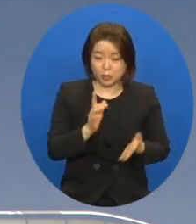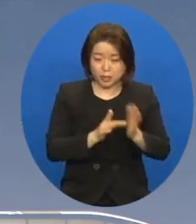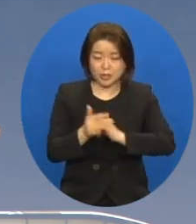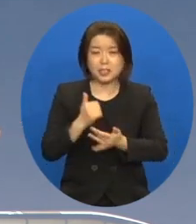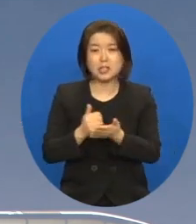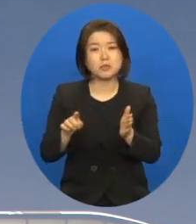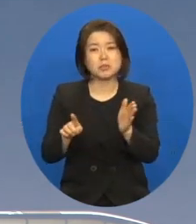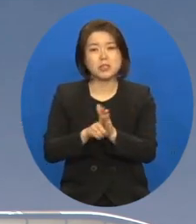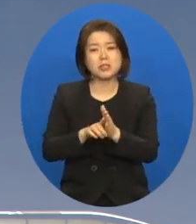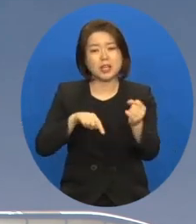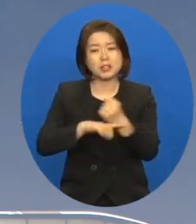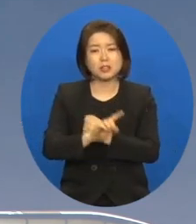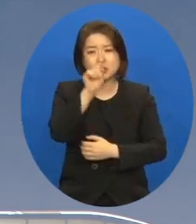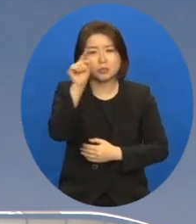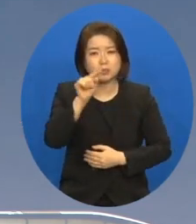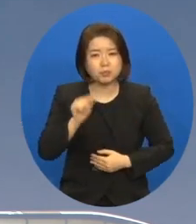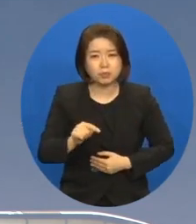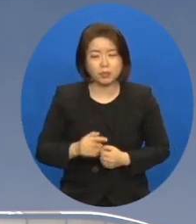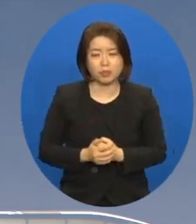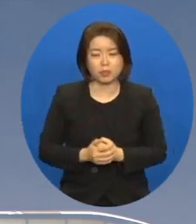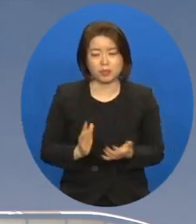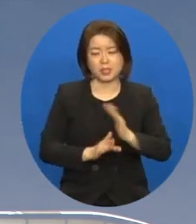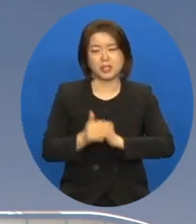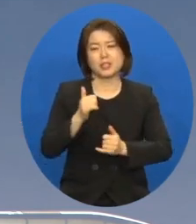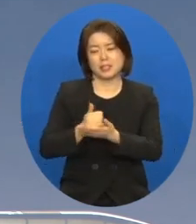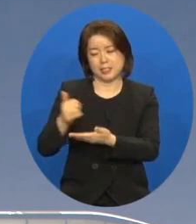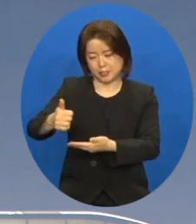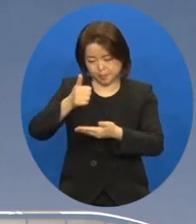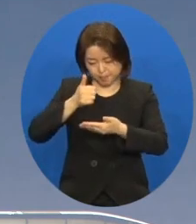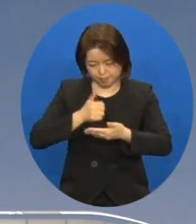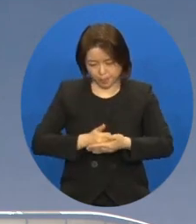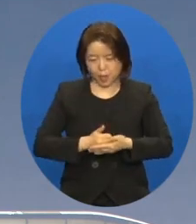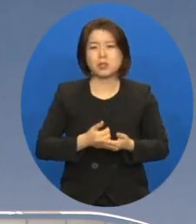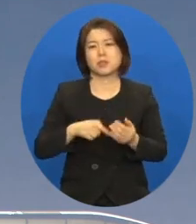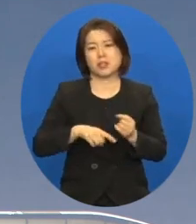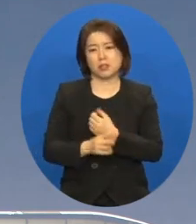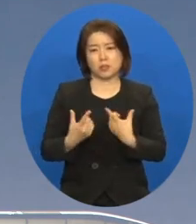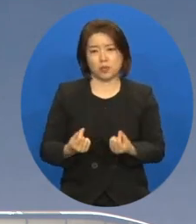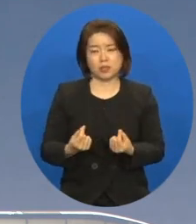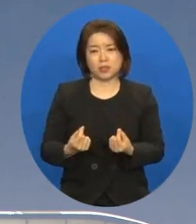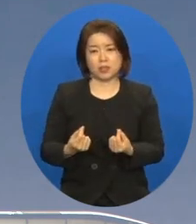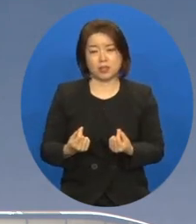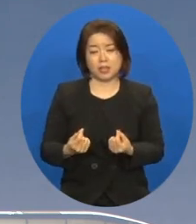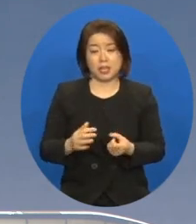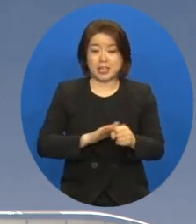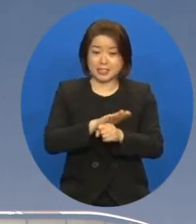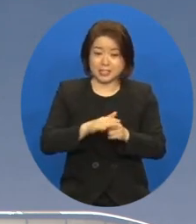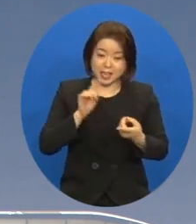뭡니까? 예수님을 영접한 거잖아요. 그러니 사랑 그 자체이신 예수님이 내 안에